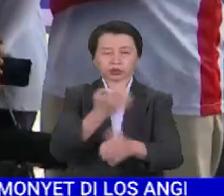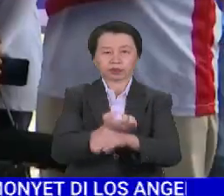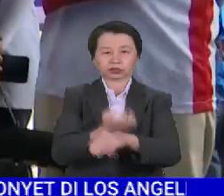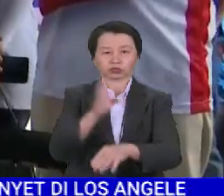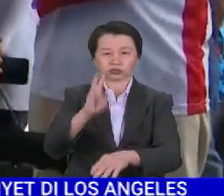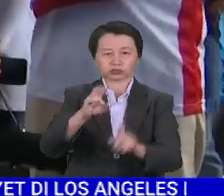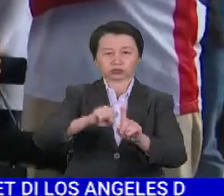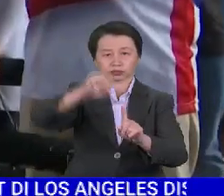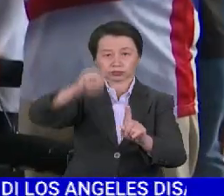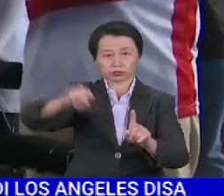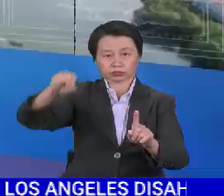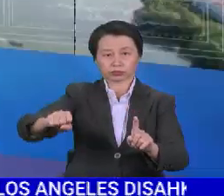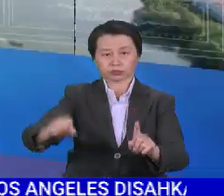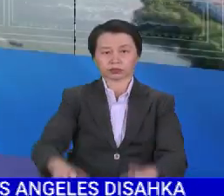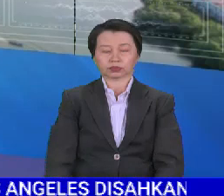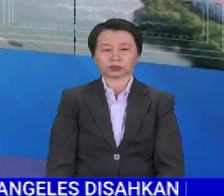Sandakan